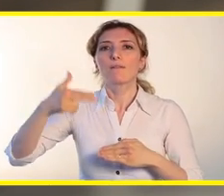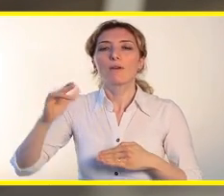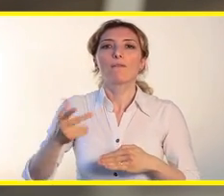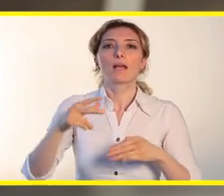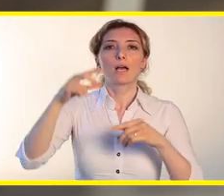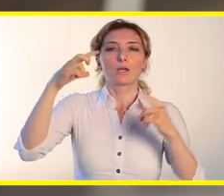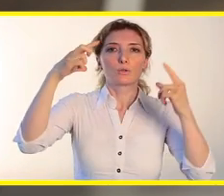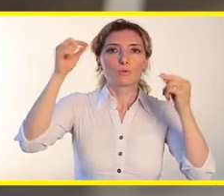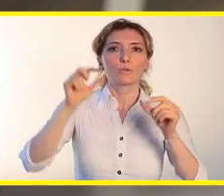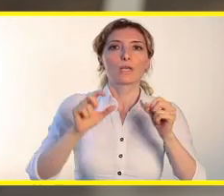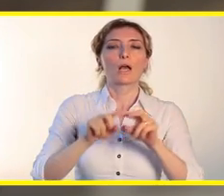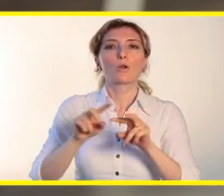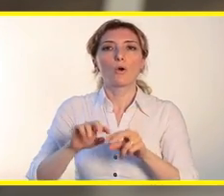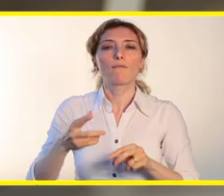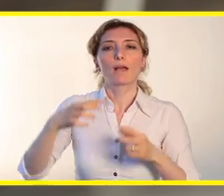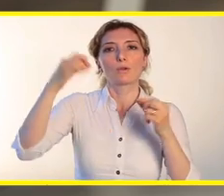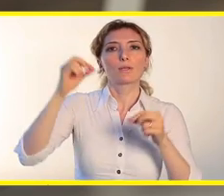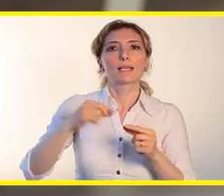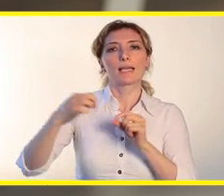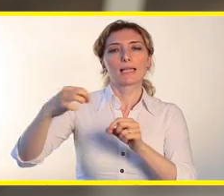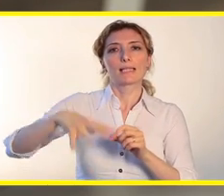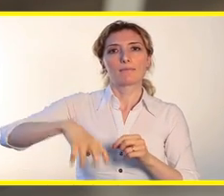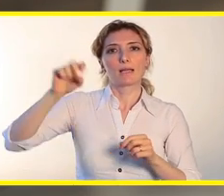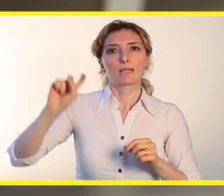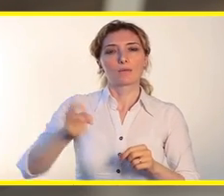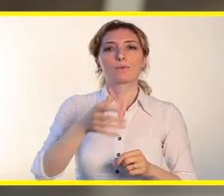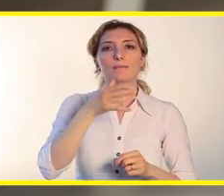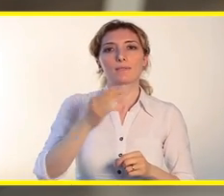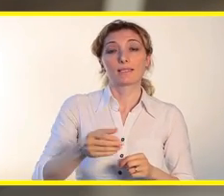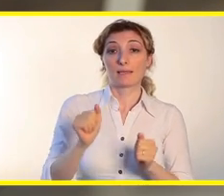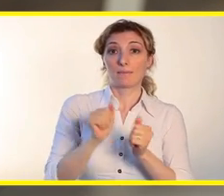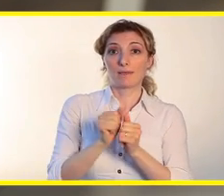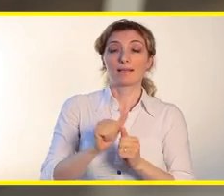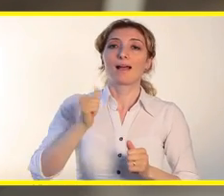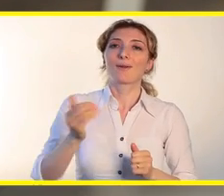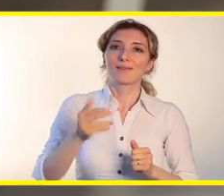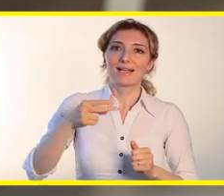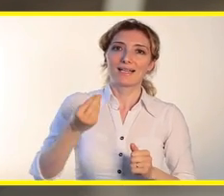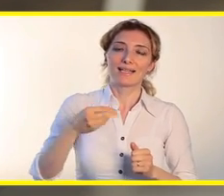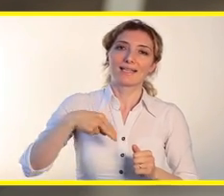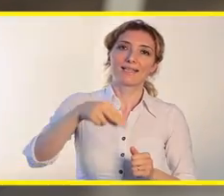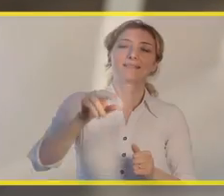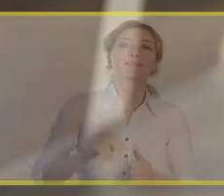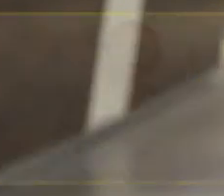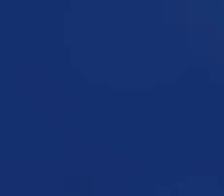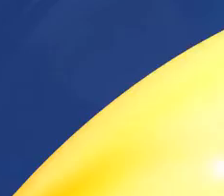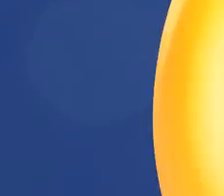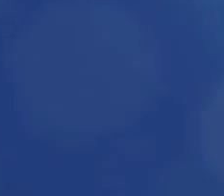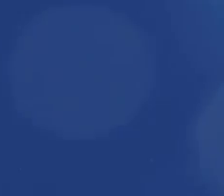videolarımızdan, Turkcell.com.tr'den ve Turkcell İletişim Merkezlerine ulaşabilirsiniz. Birlikte her gün daha iyiye.